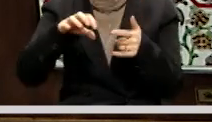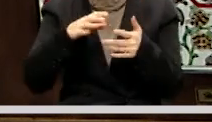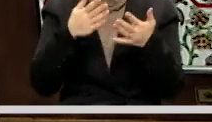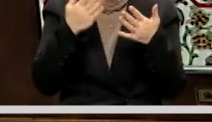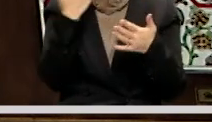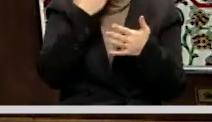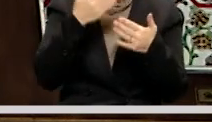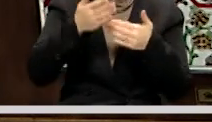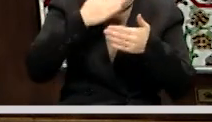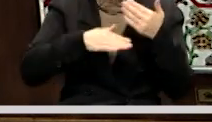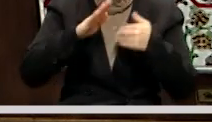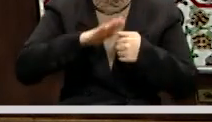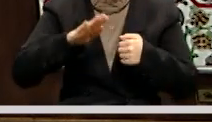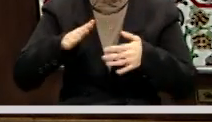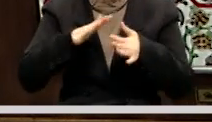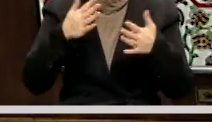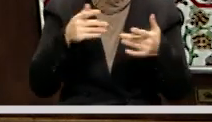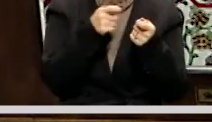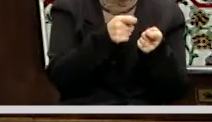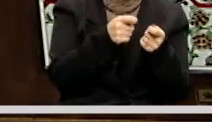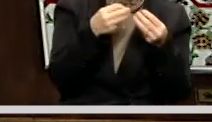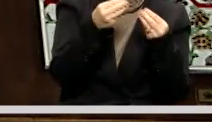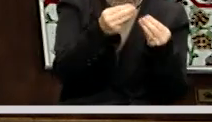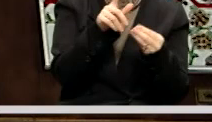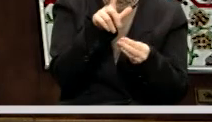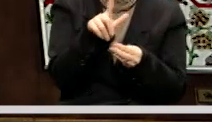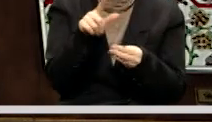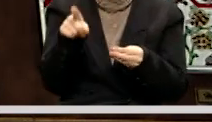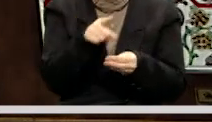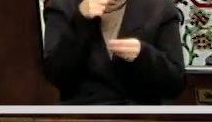okul öncesindeki çocuğa ne tarz eğitimler, ne tür eğitimler verilmeli?